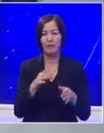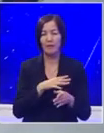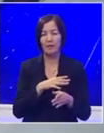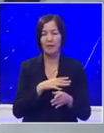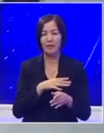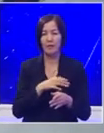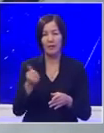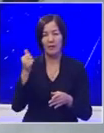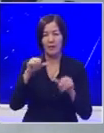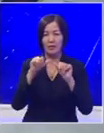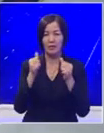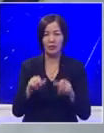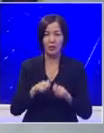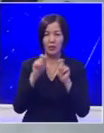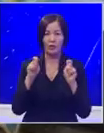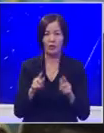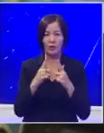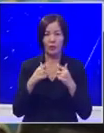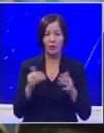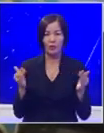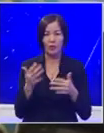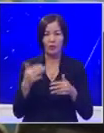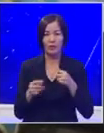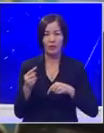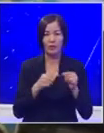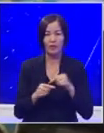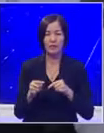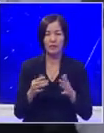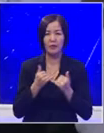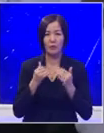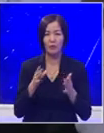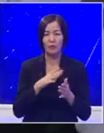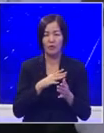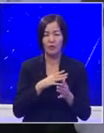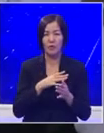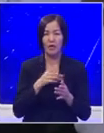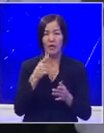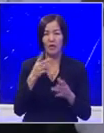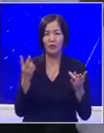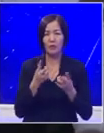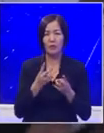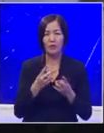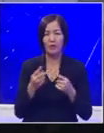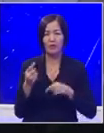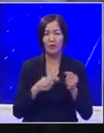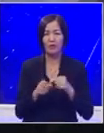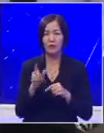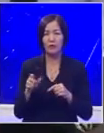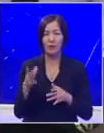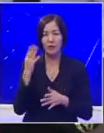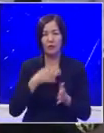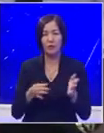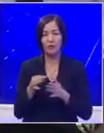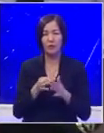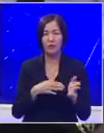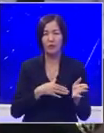қатар ескерткішті ашуға ұйытқы болған шағын және орта бизнес өкілдеріне де құрмет көрсетілді. Айта кету керек, бұл бизнес өкілдері Алматы облысының